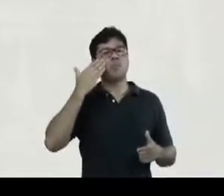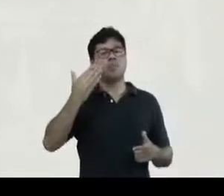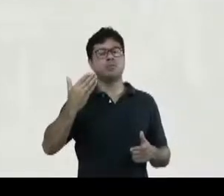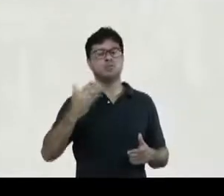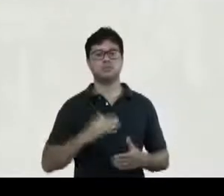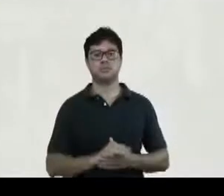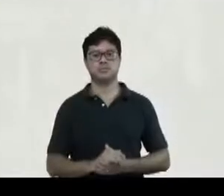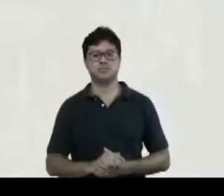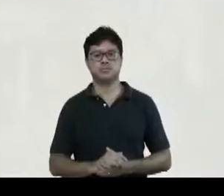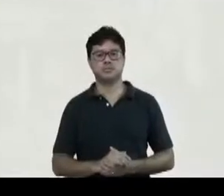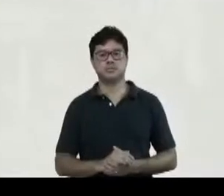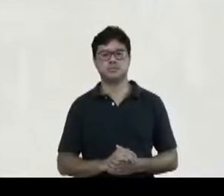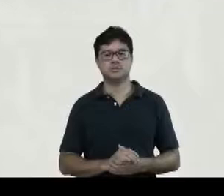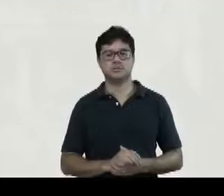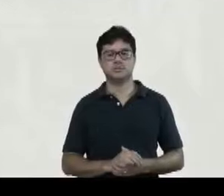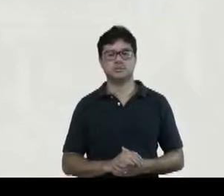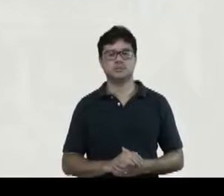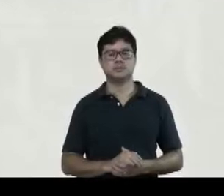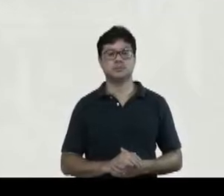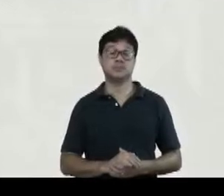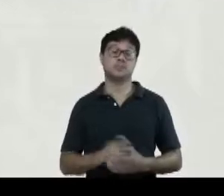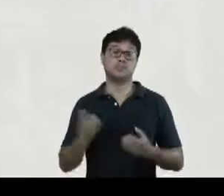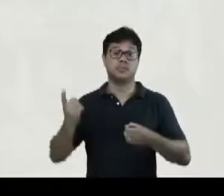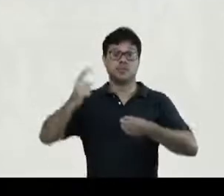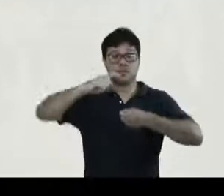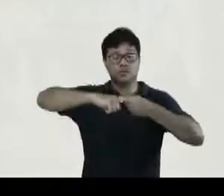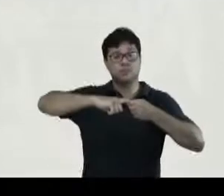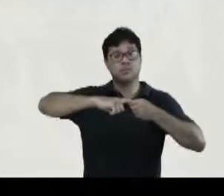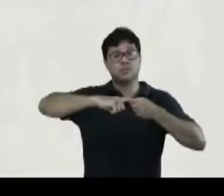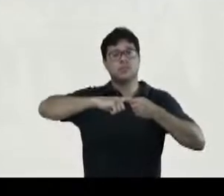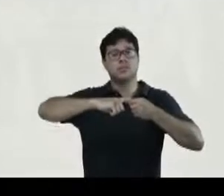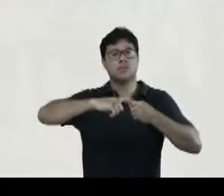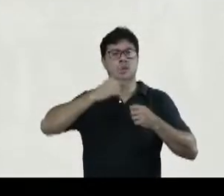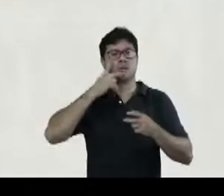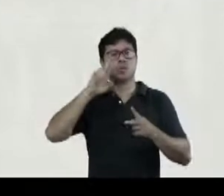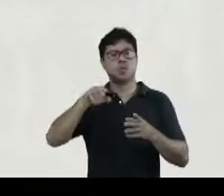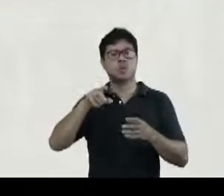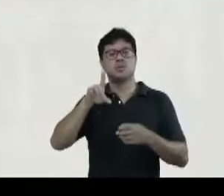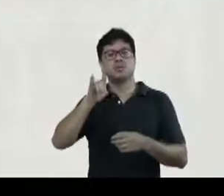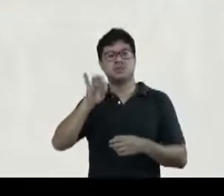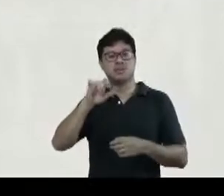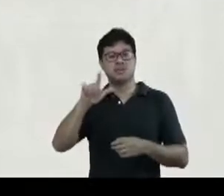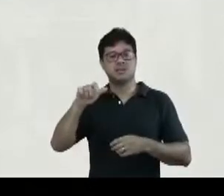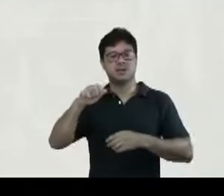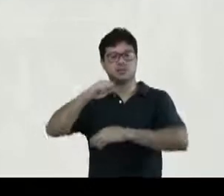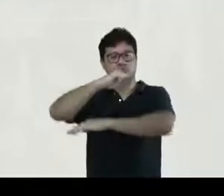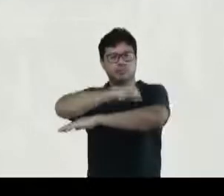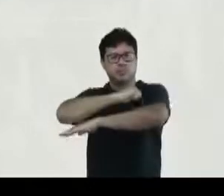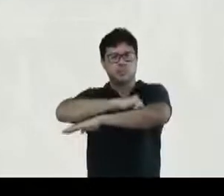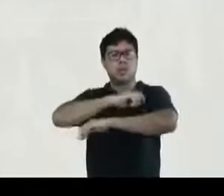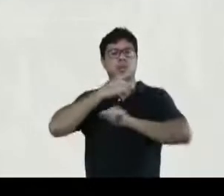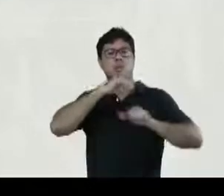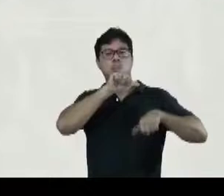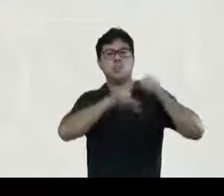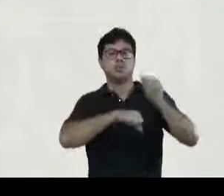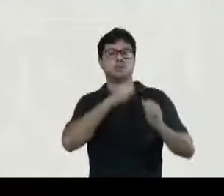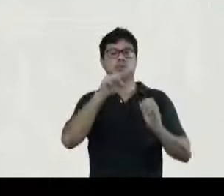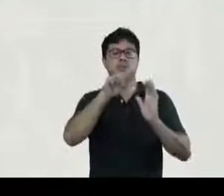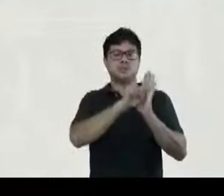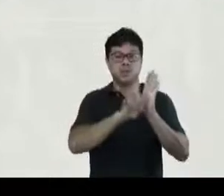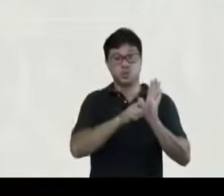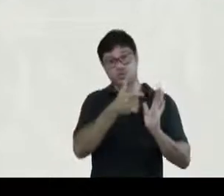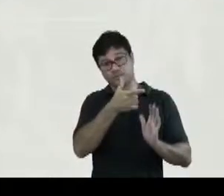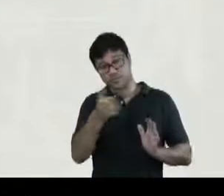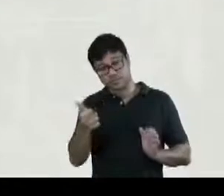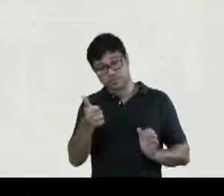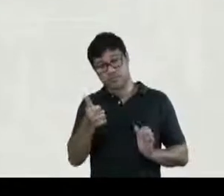Zurück zur Digitalisierungskurve. An der Wende zum 21. Jahrhundert begann die Digitalisierung der